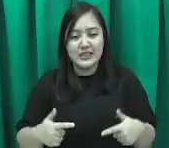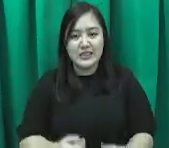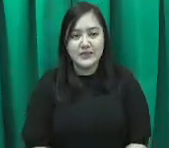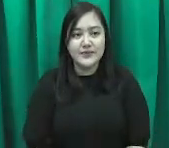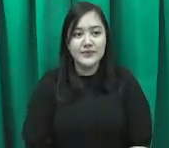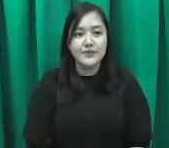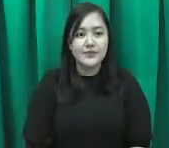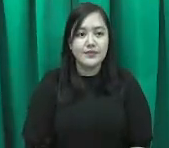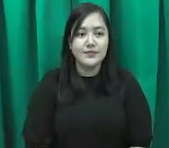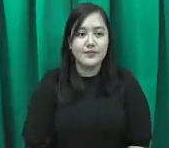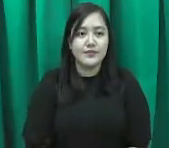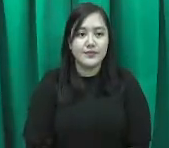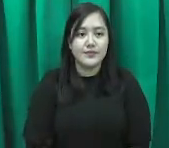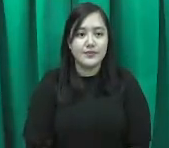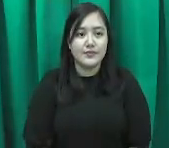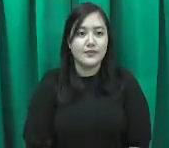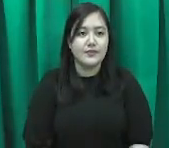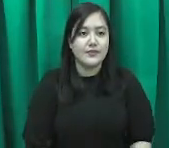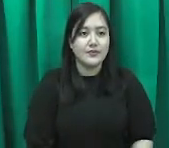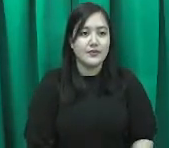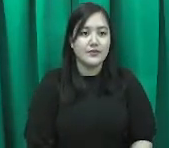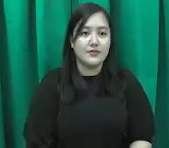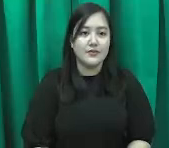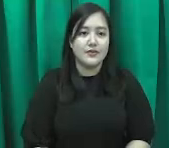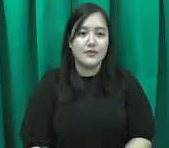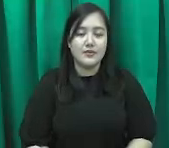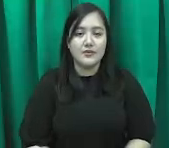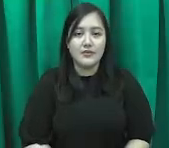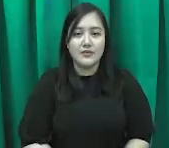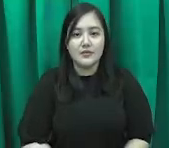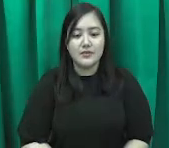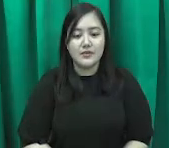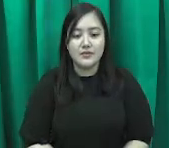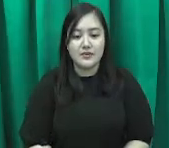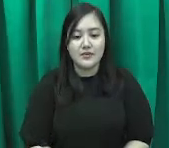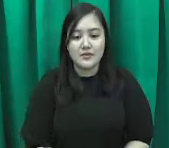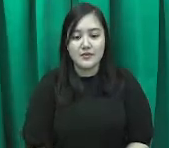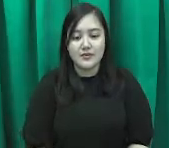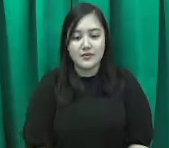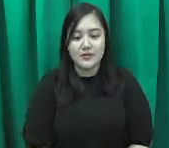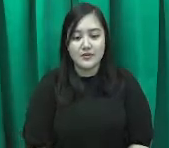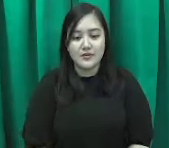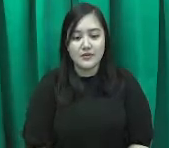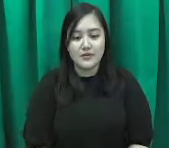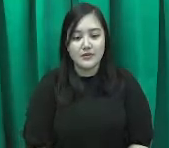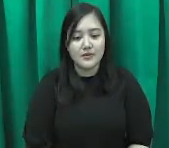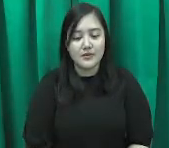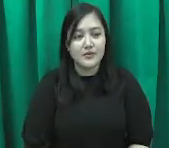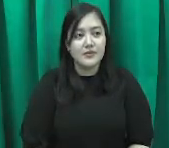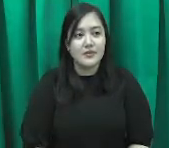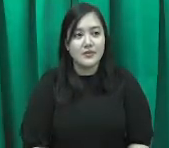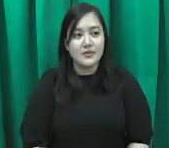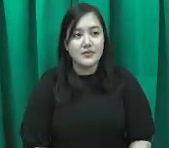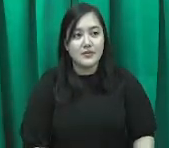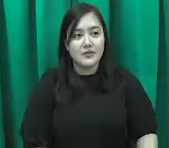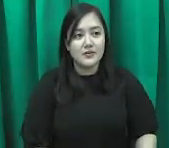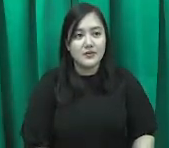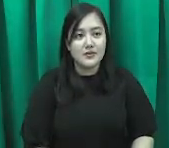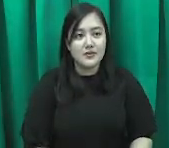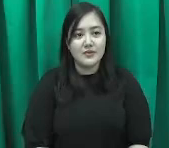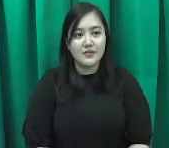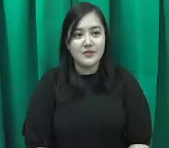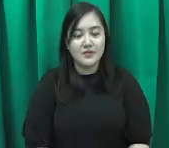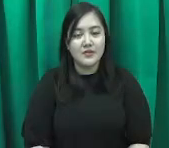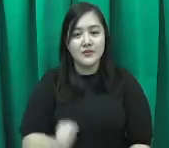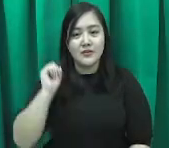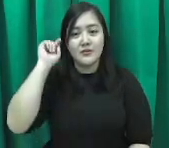eh. Matutuwa ba naman yan na iiwanan yung bagong kasal kayo. Yan yung mga, ano, kaya nga ang kagandahan nito na